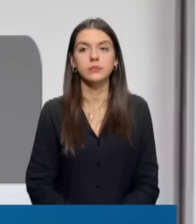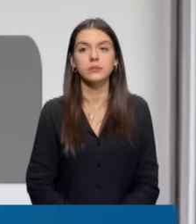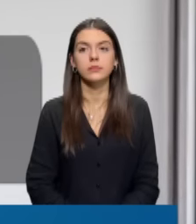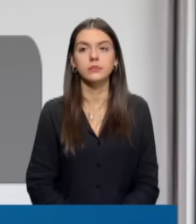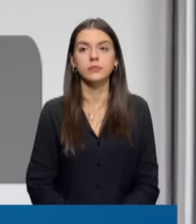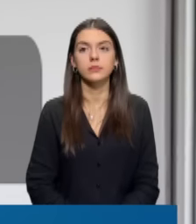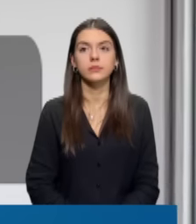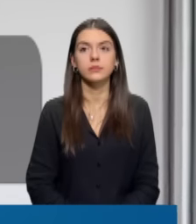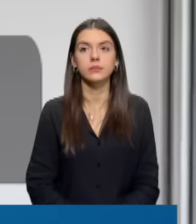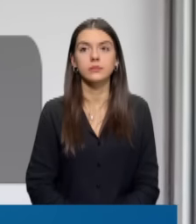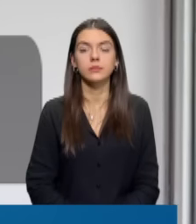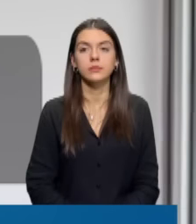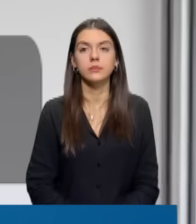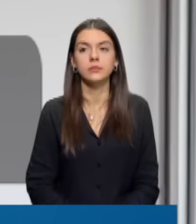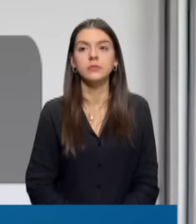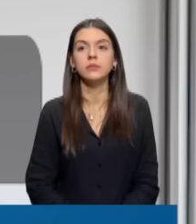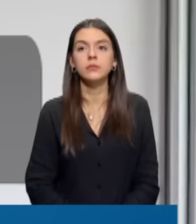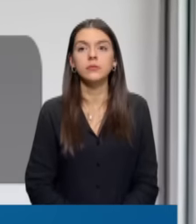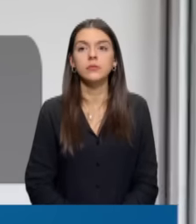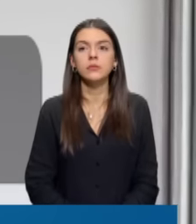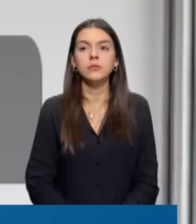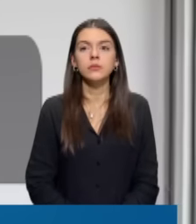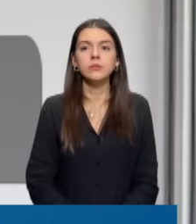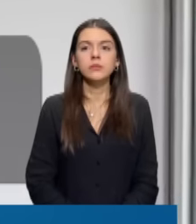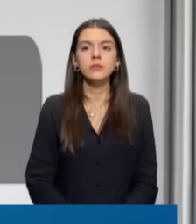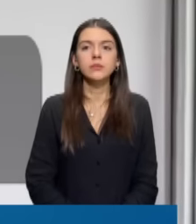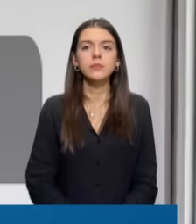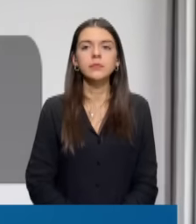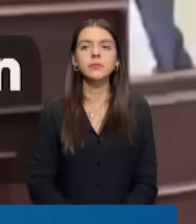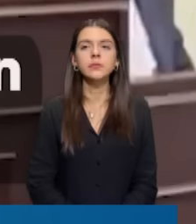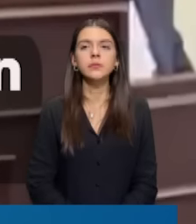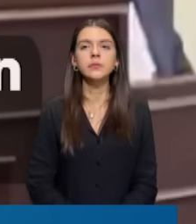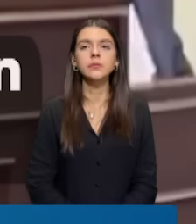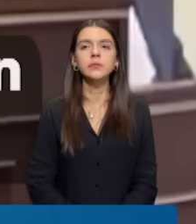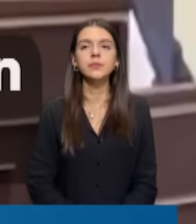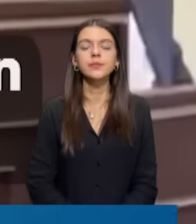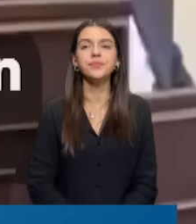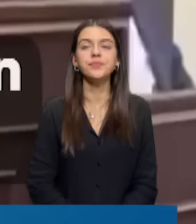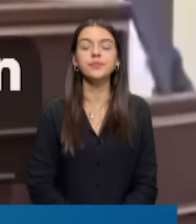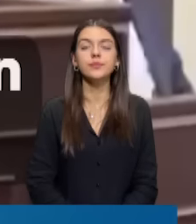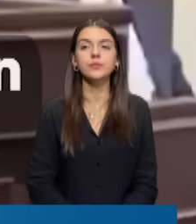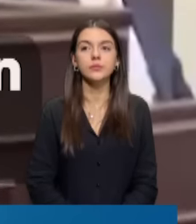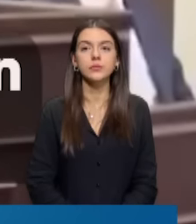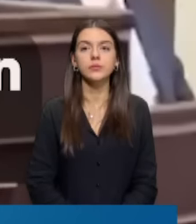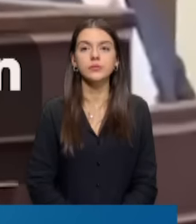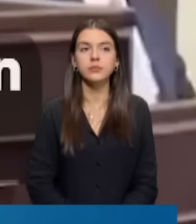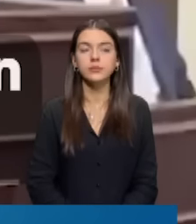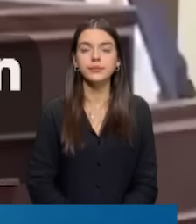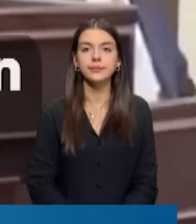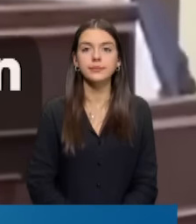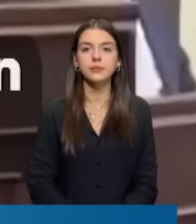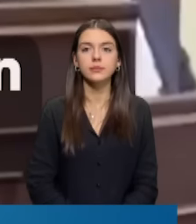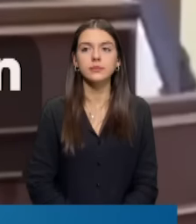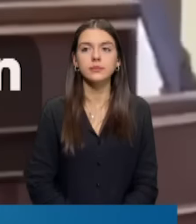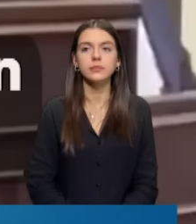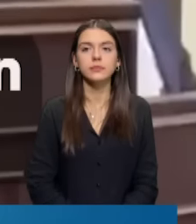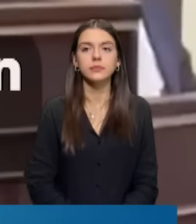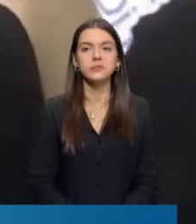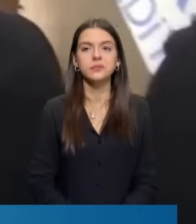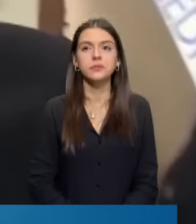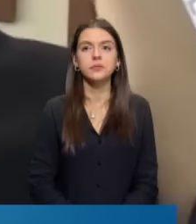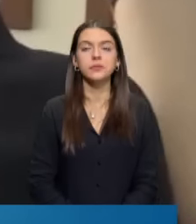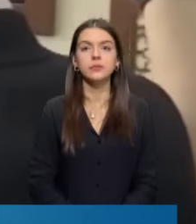yetki almadan kredi kullanamaz. Kredi çektik, ödedik. Böyle bir ifadem